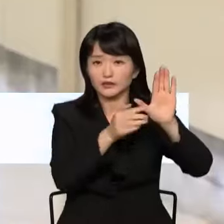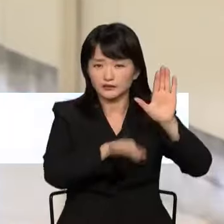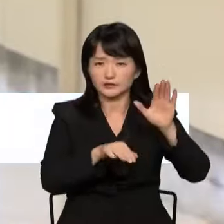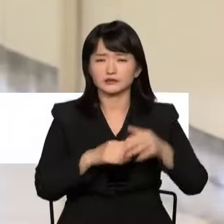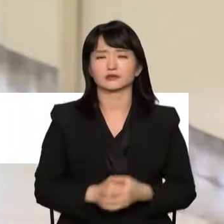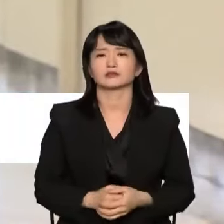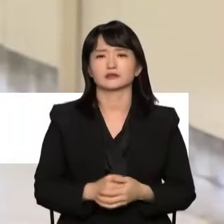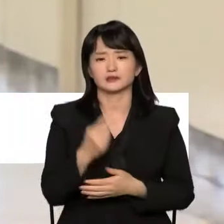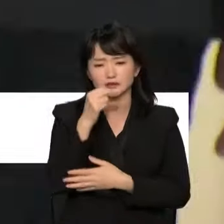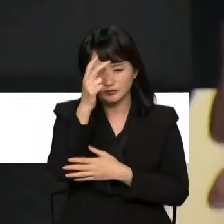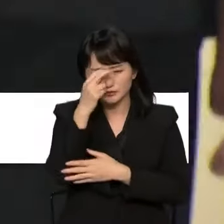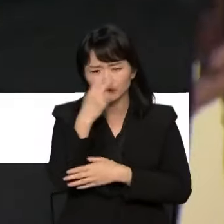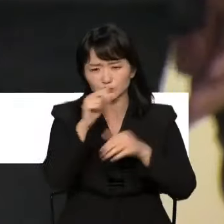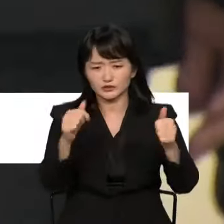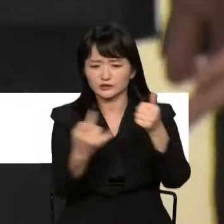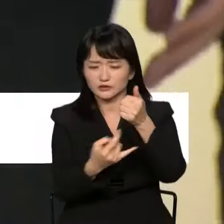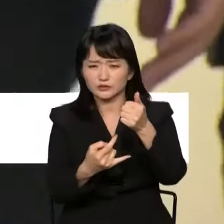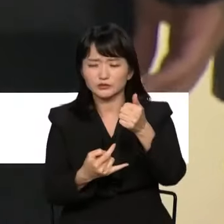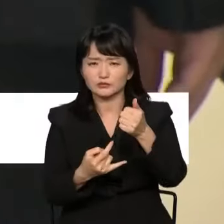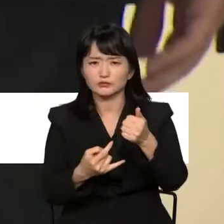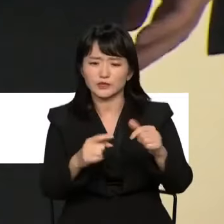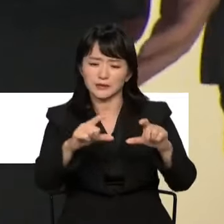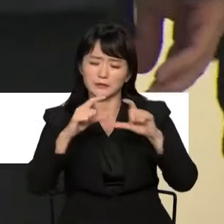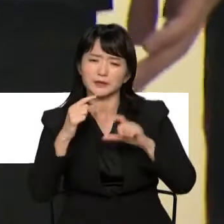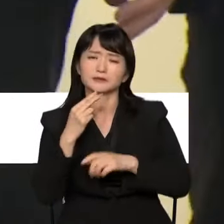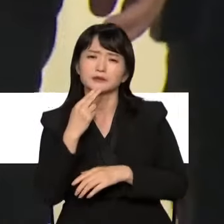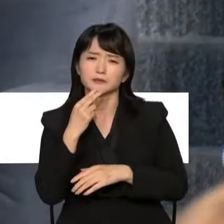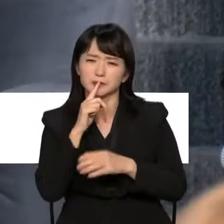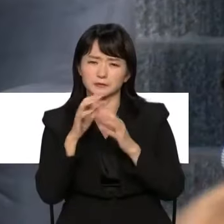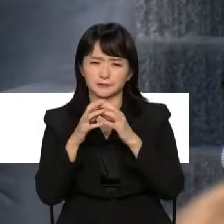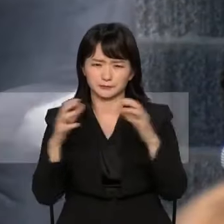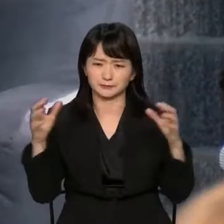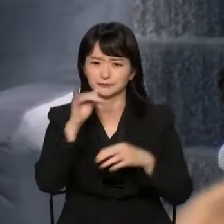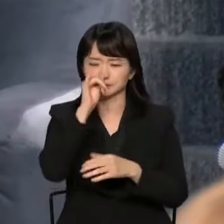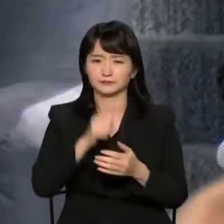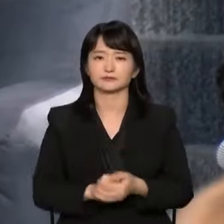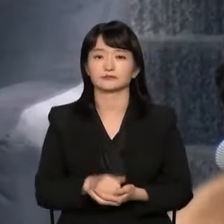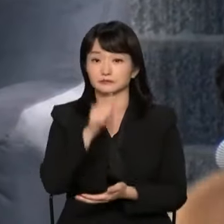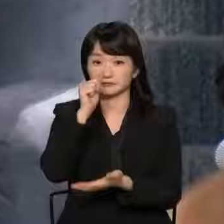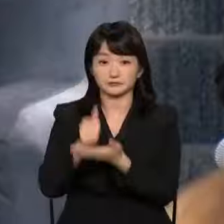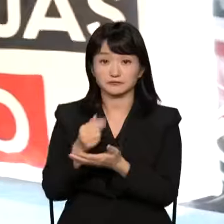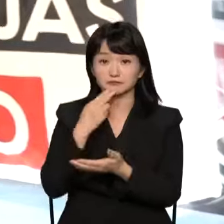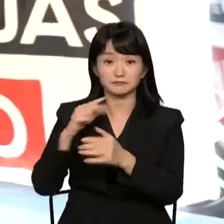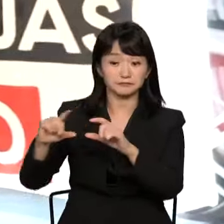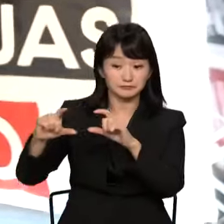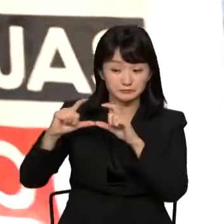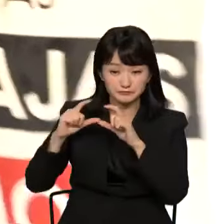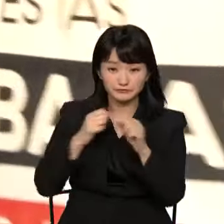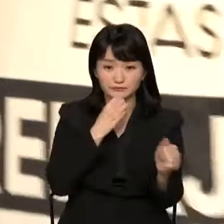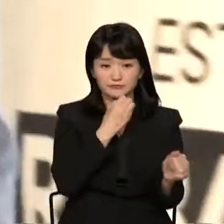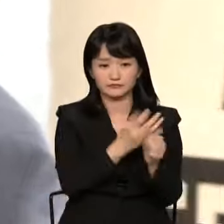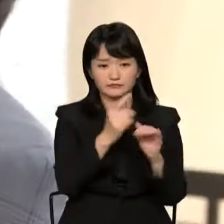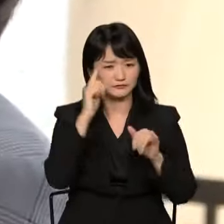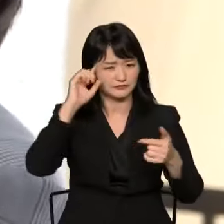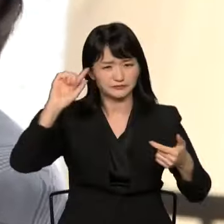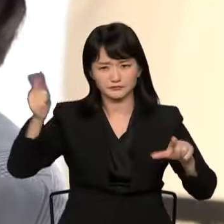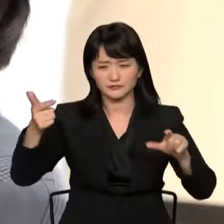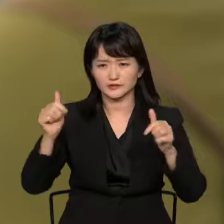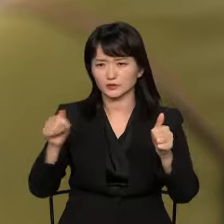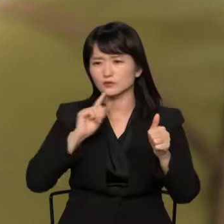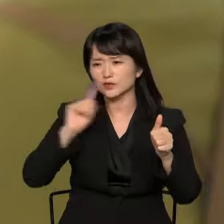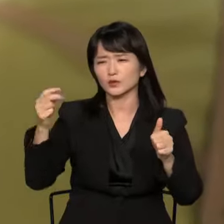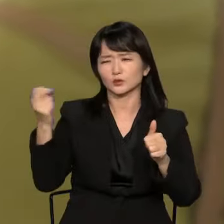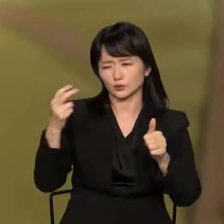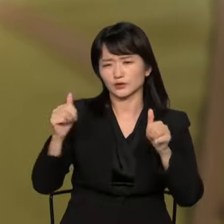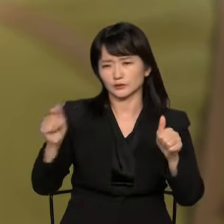수사심의위 판단도 받지 않은 만큼 논란은 더 커질 수 있습니다. 불기소 처분이 나올 경우 고발인들은 이에 불복해 항고와 재항고